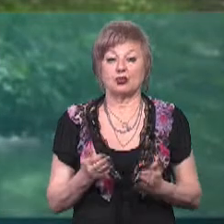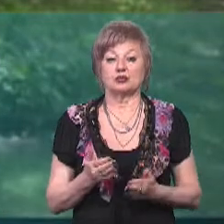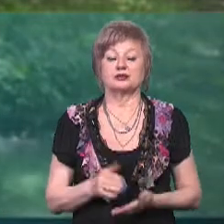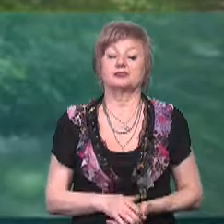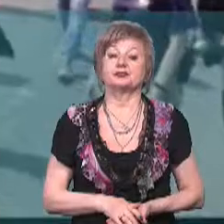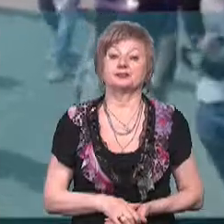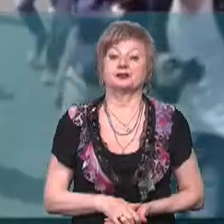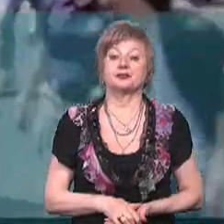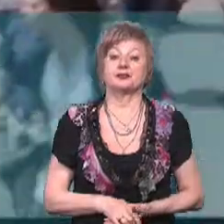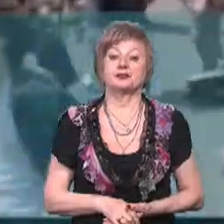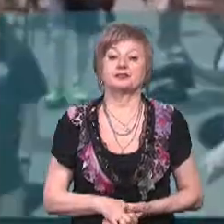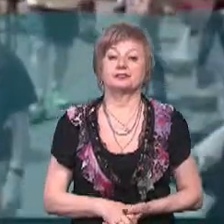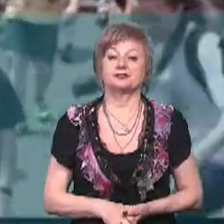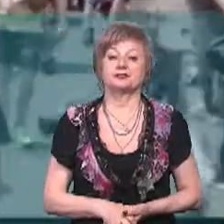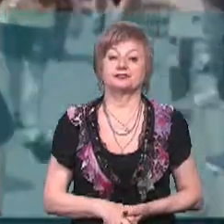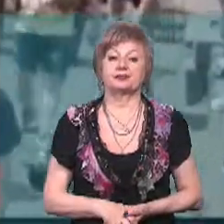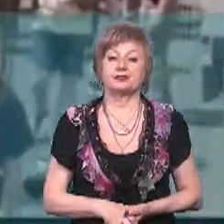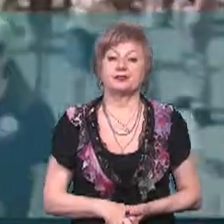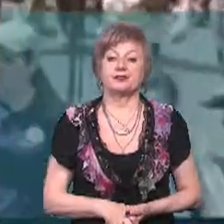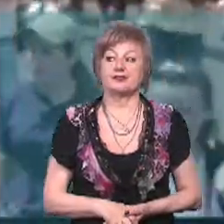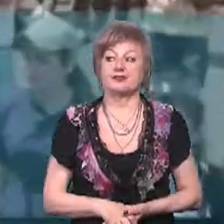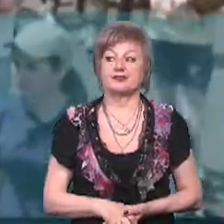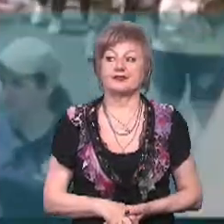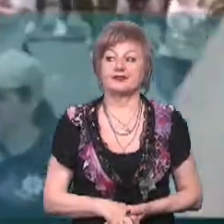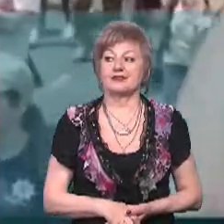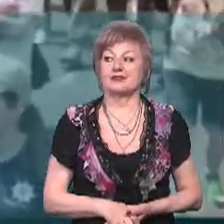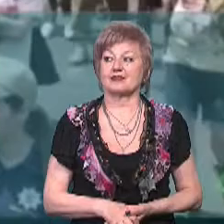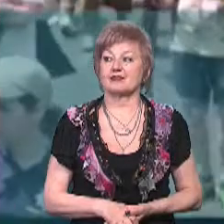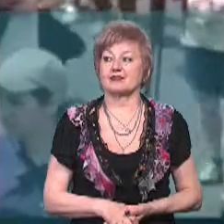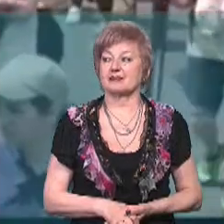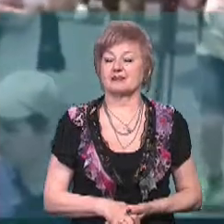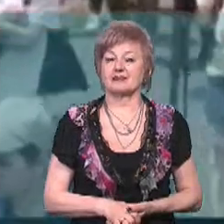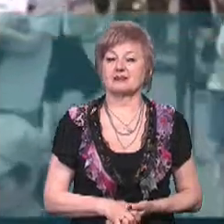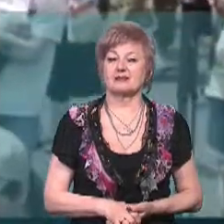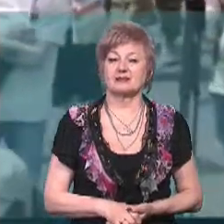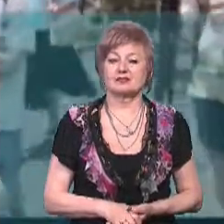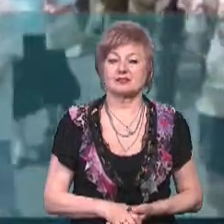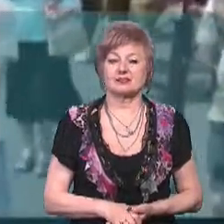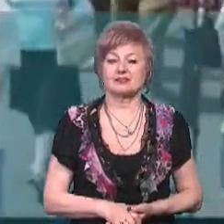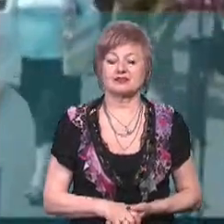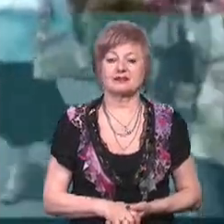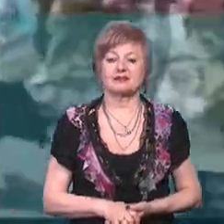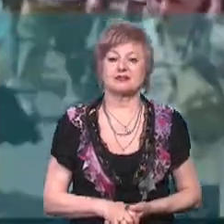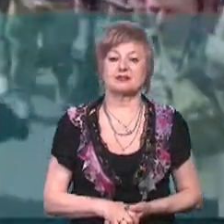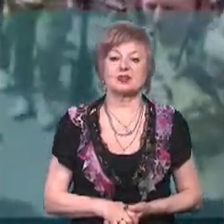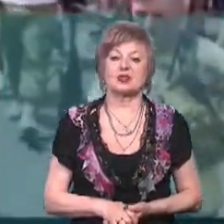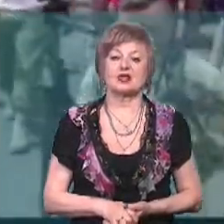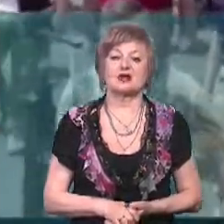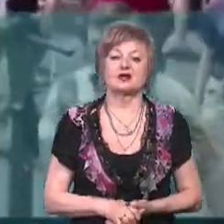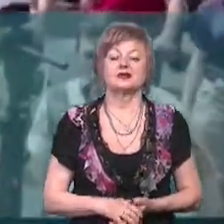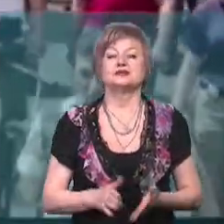приїхати. І всі за то! Разом і до кінця! Разом і до